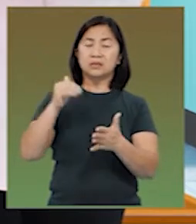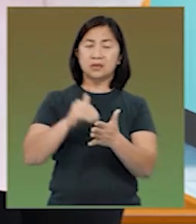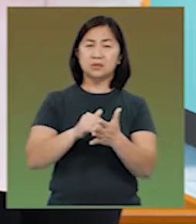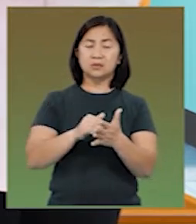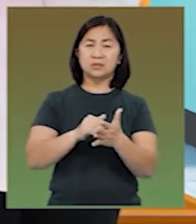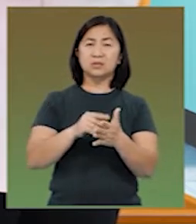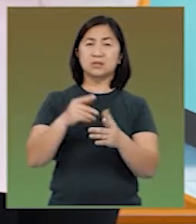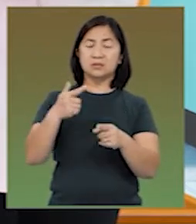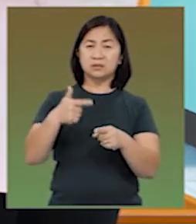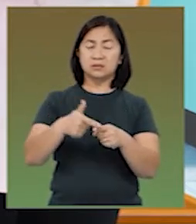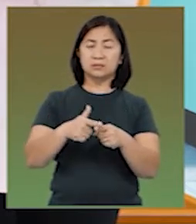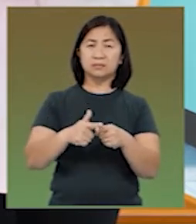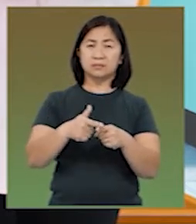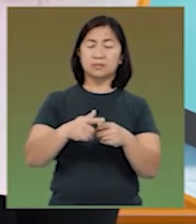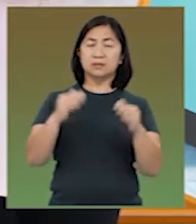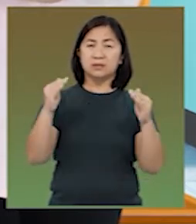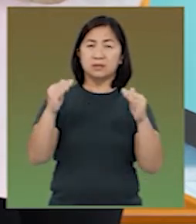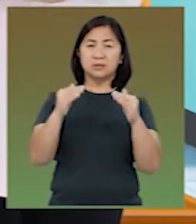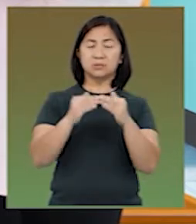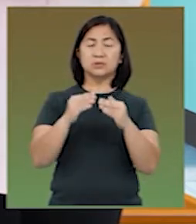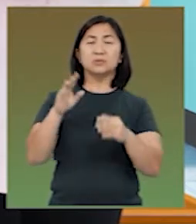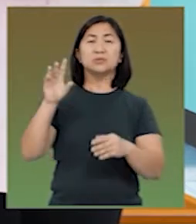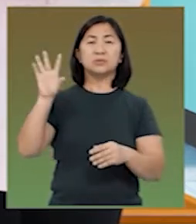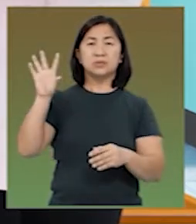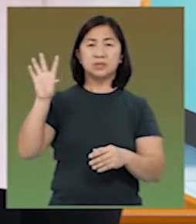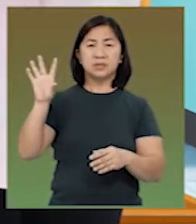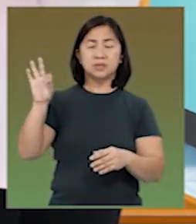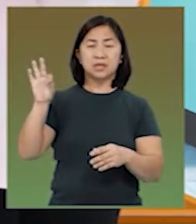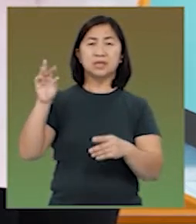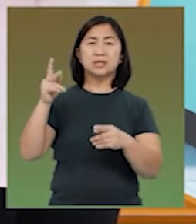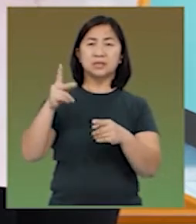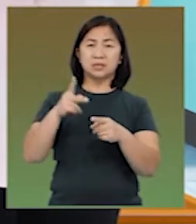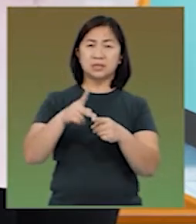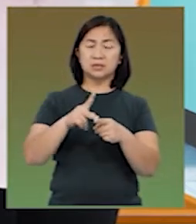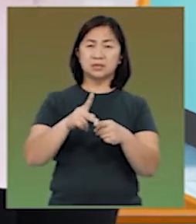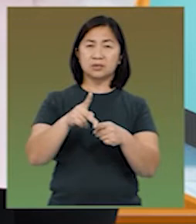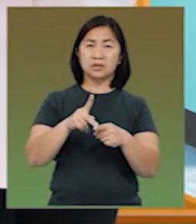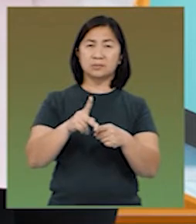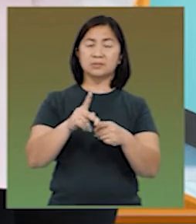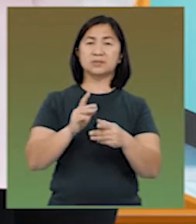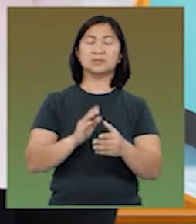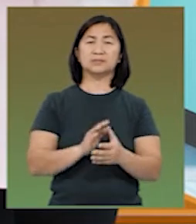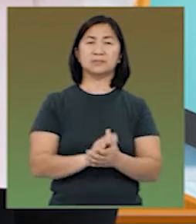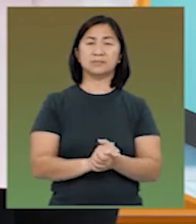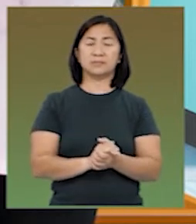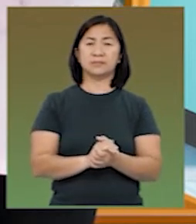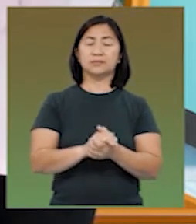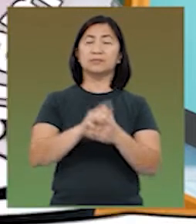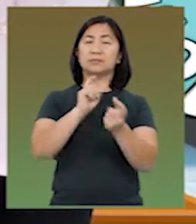9,000 grams is equal to 9 kilograms.